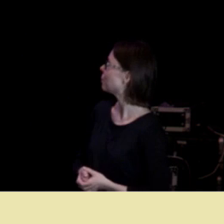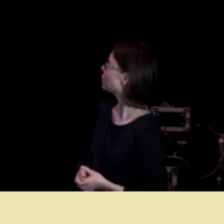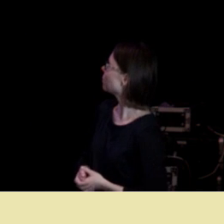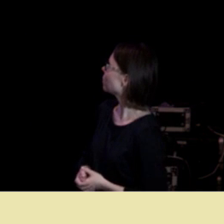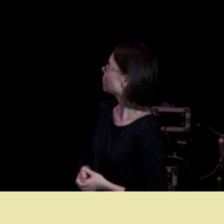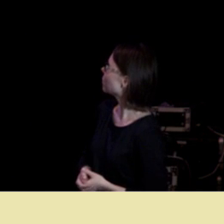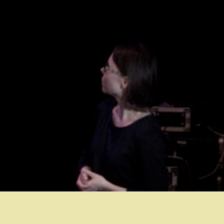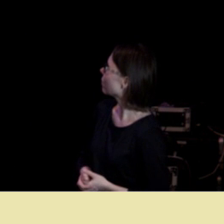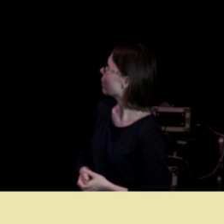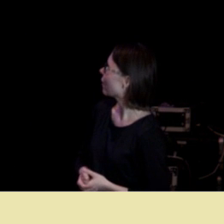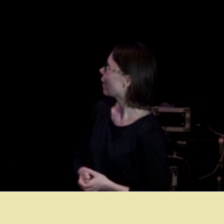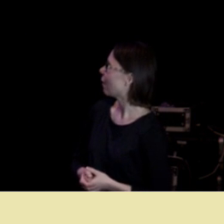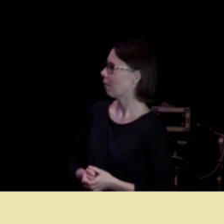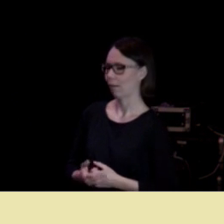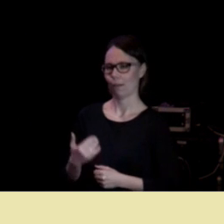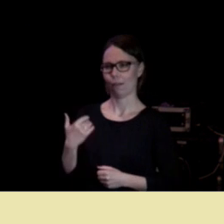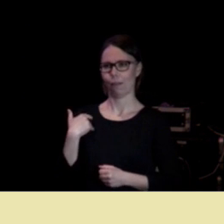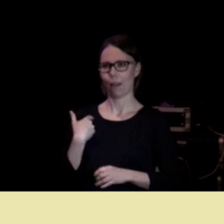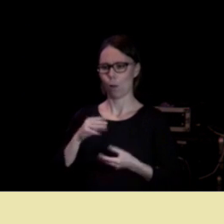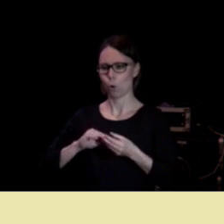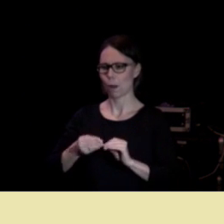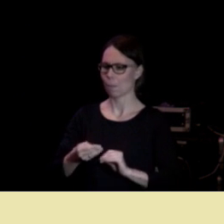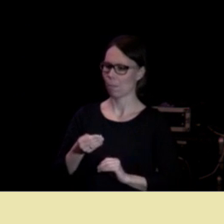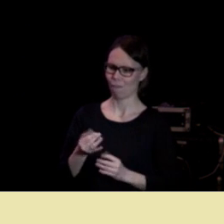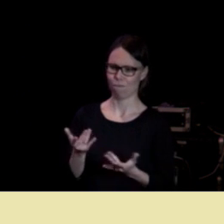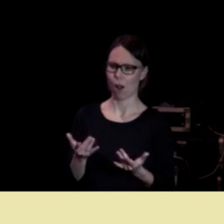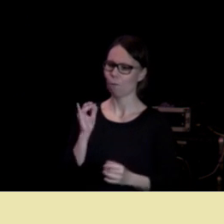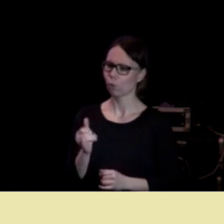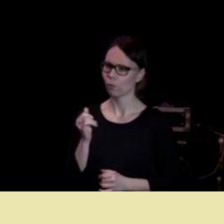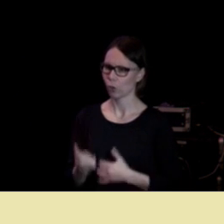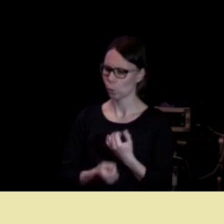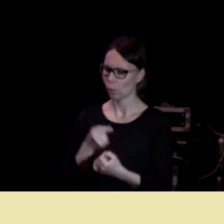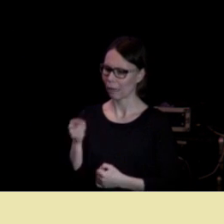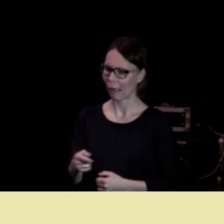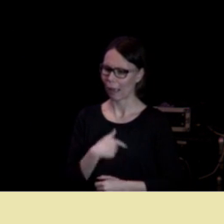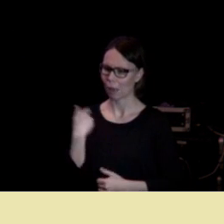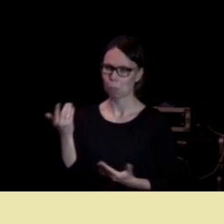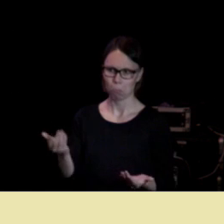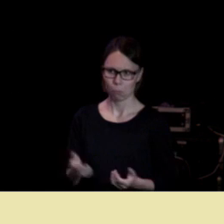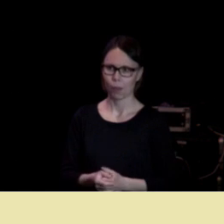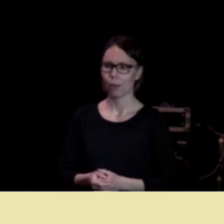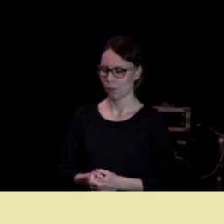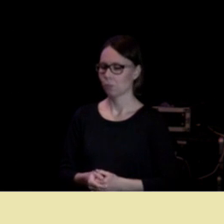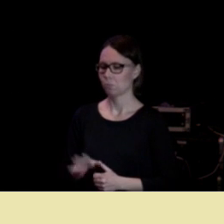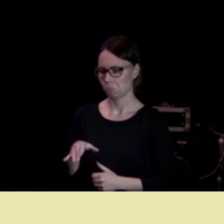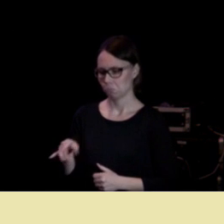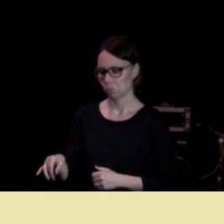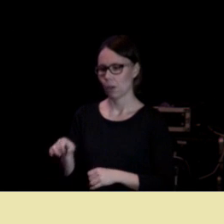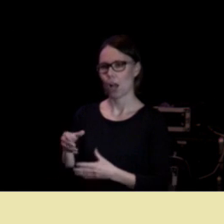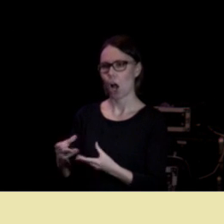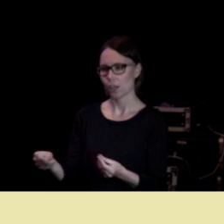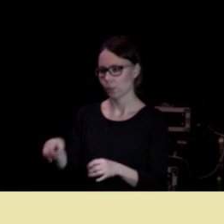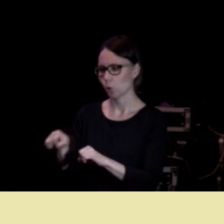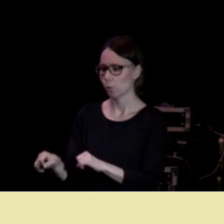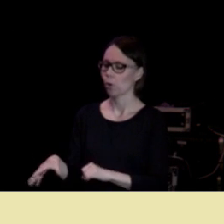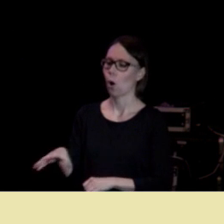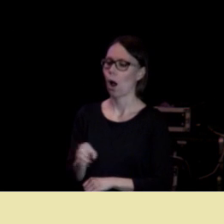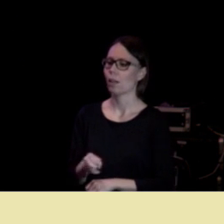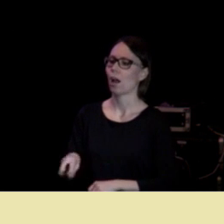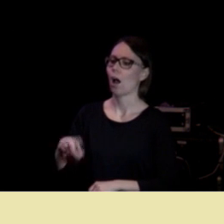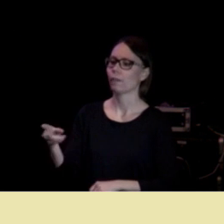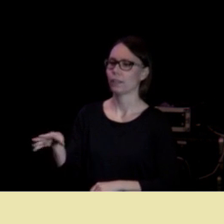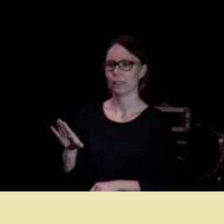Men hva var problemet? Hvorfor gikk vi til dette skrittet? Problemet for Asker kommune og alle andre kommuner